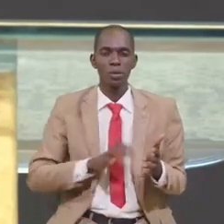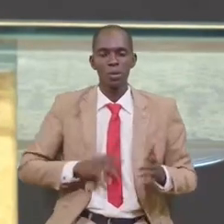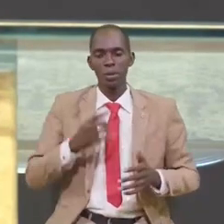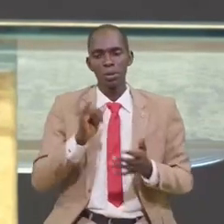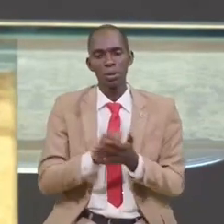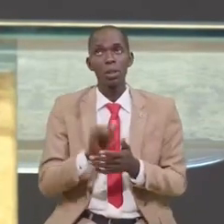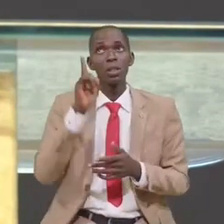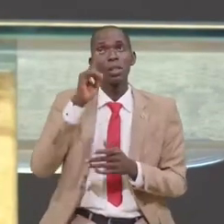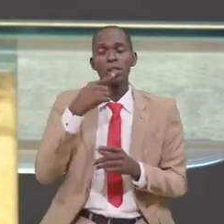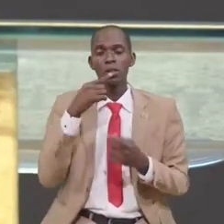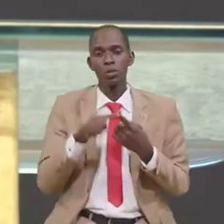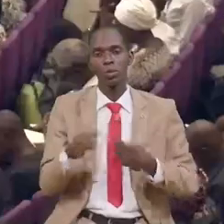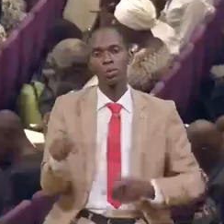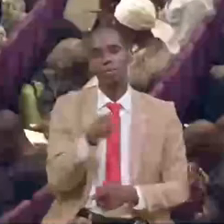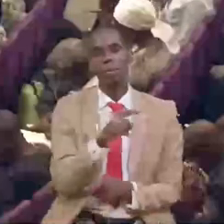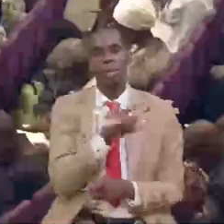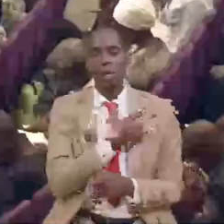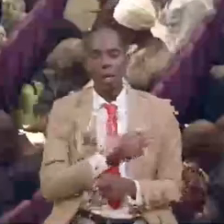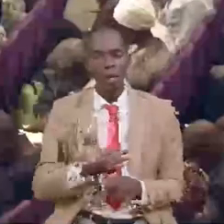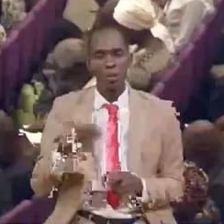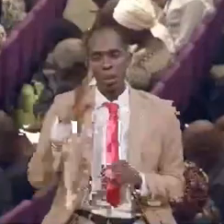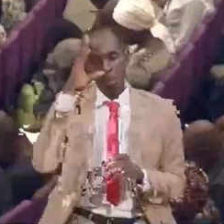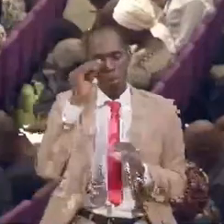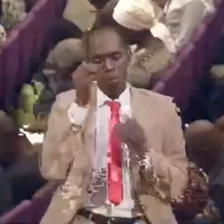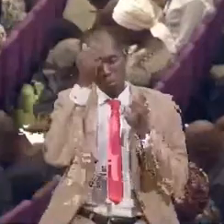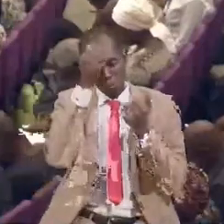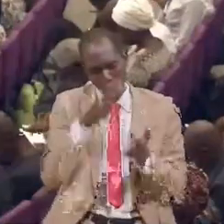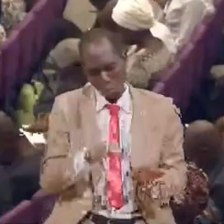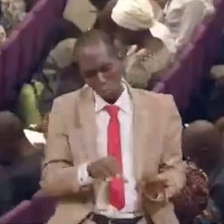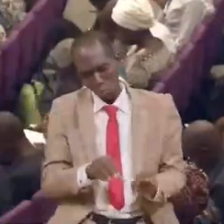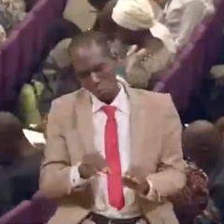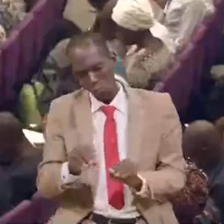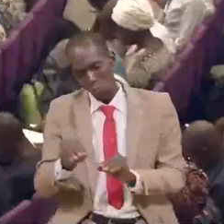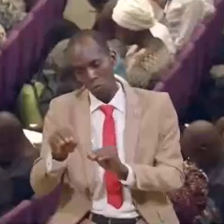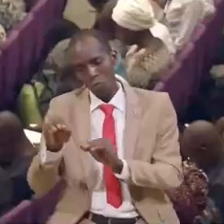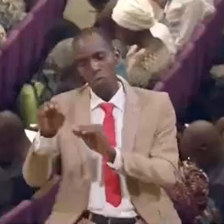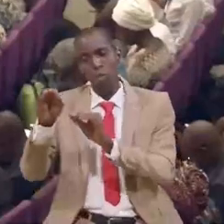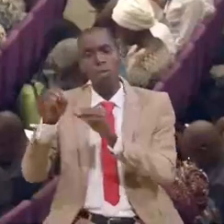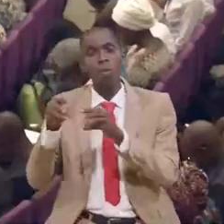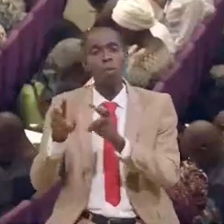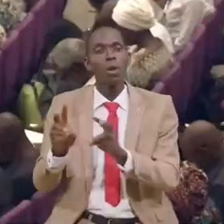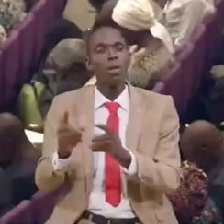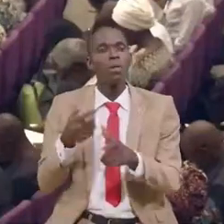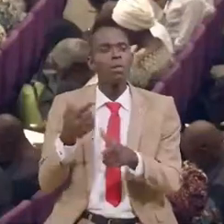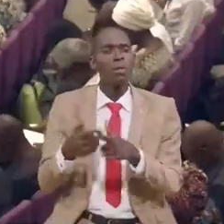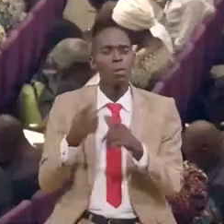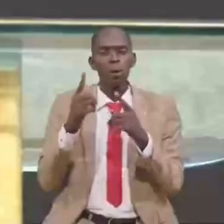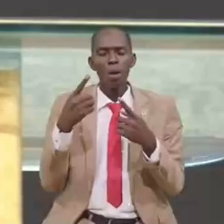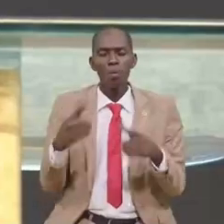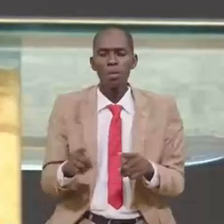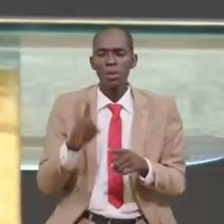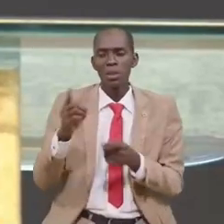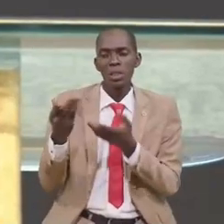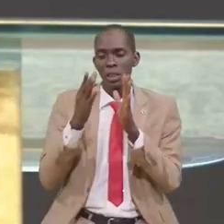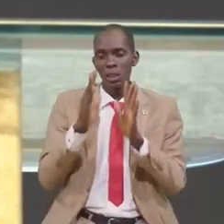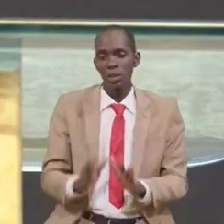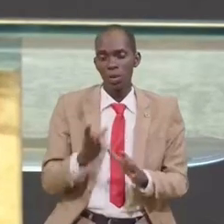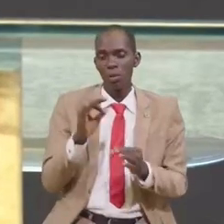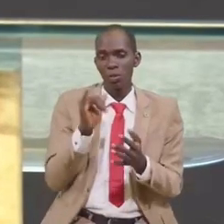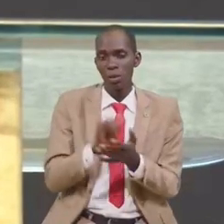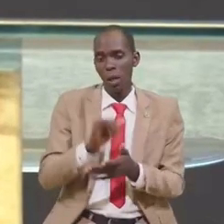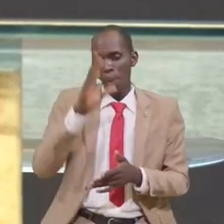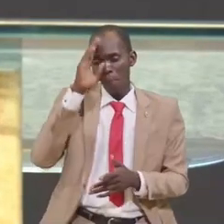dite, et il s'en alla. Comme déjà il descendait, ses serviteurs venant à